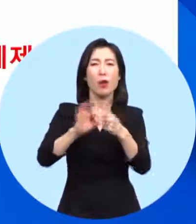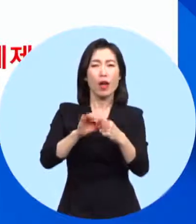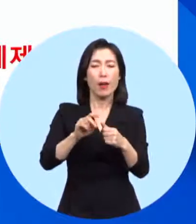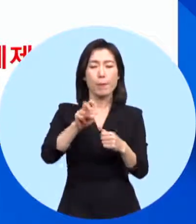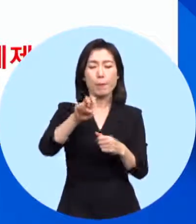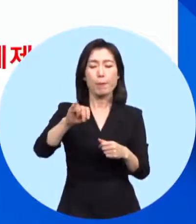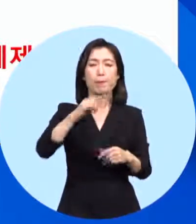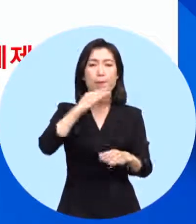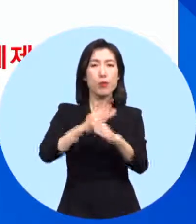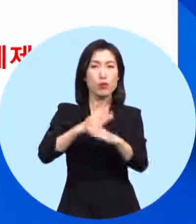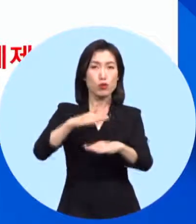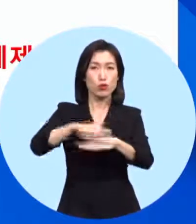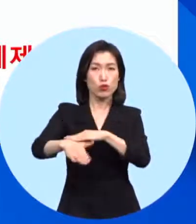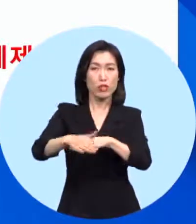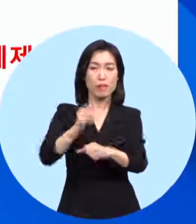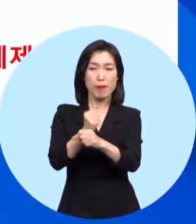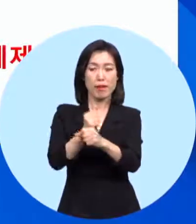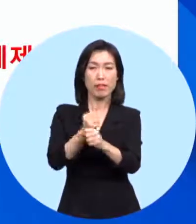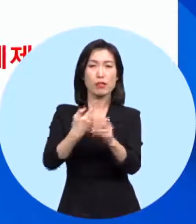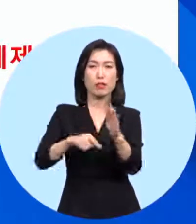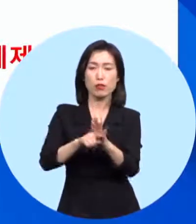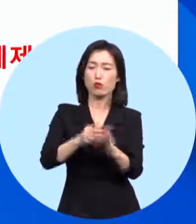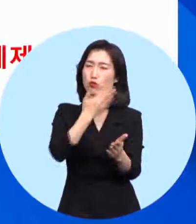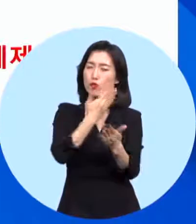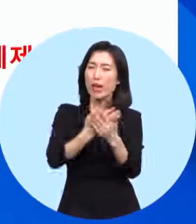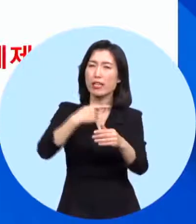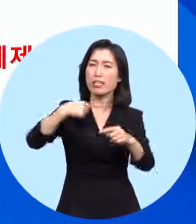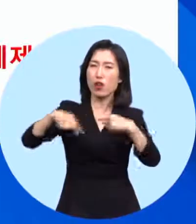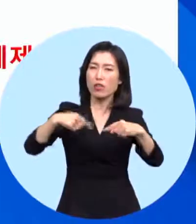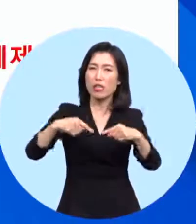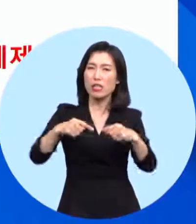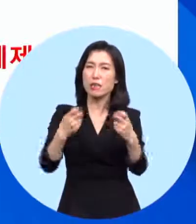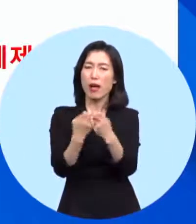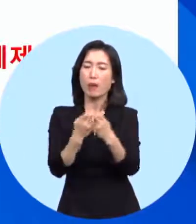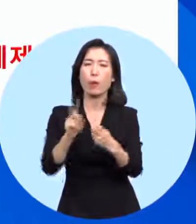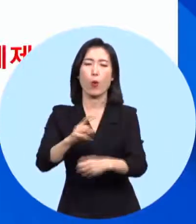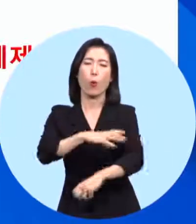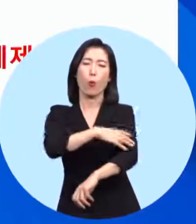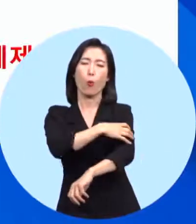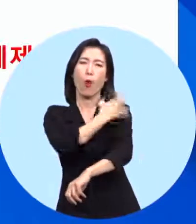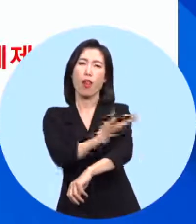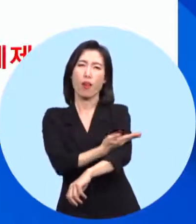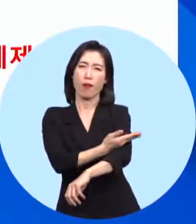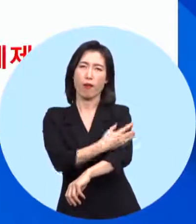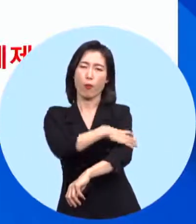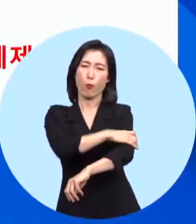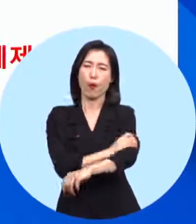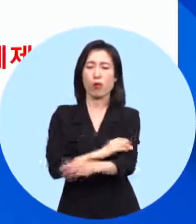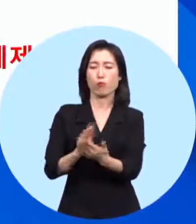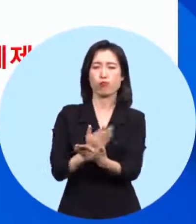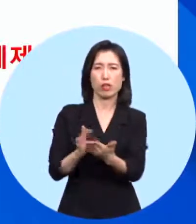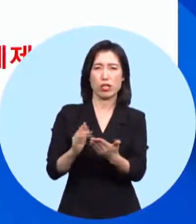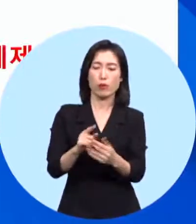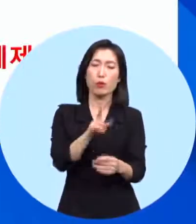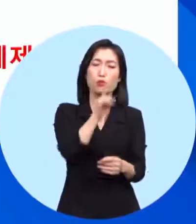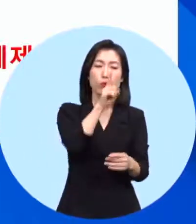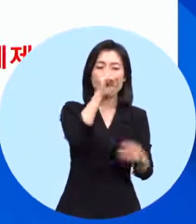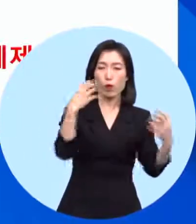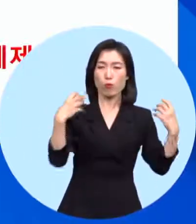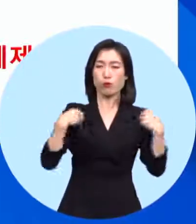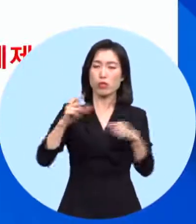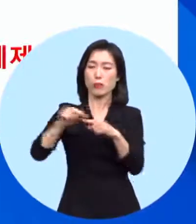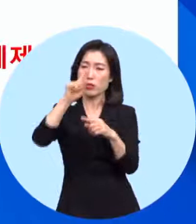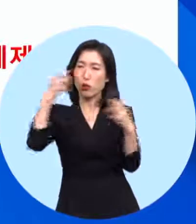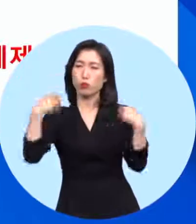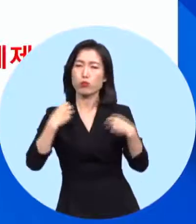민주주의 체제를 만드는 중요한 정치 도구로 알려져 왔습니다. 특히 권력 분립에 이게 도구인데요. 중앙정부와 지방정부가 국가